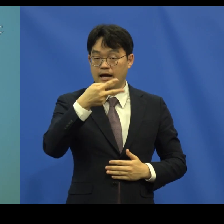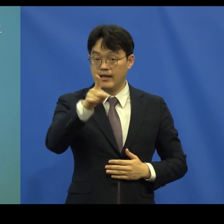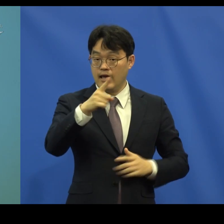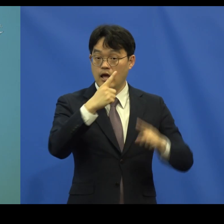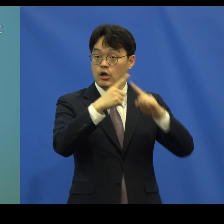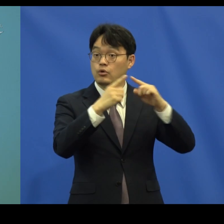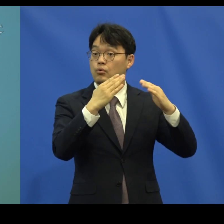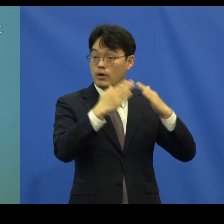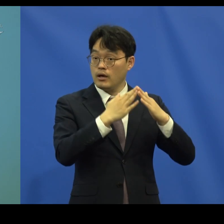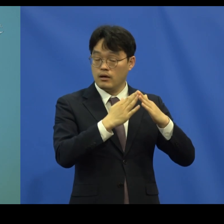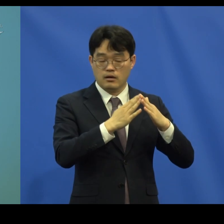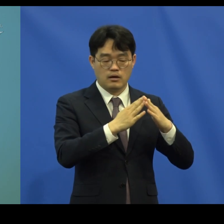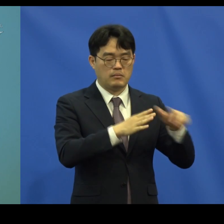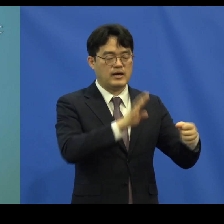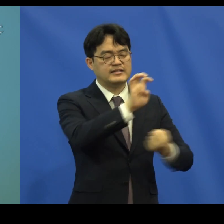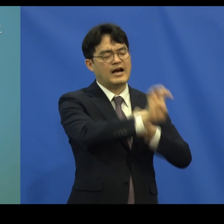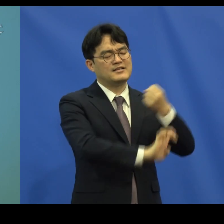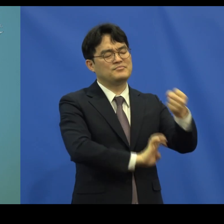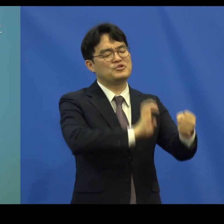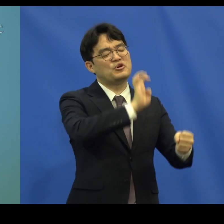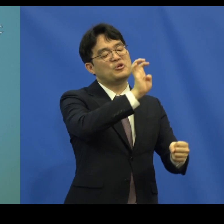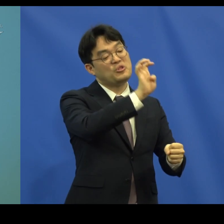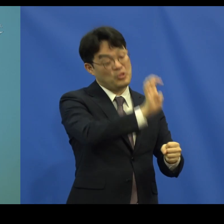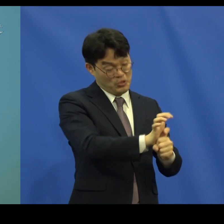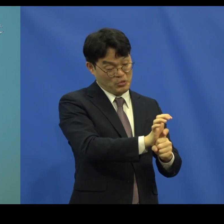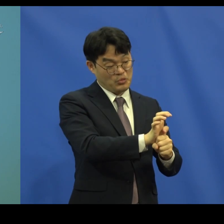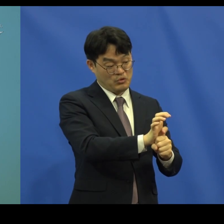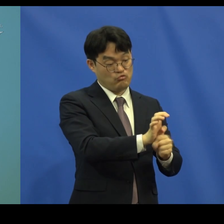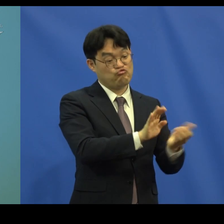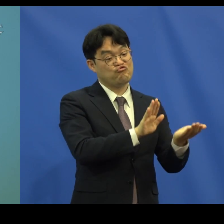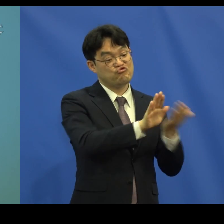속에 사라진 교회예요. 굉장히 일찍 문을 닫은 겁니다.